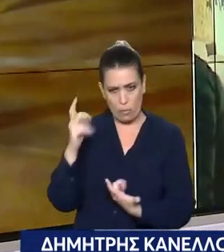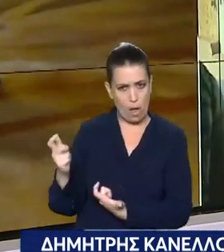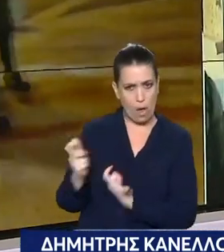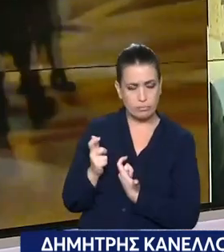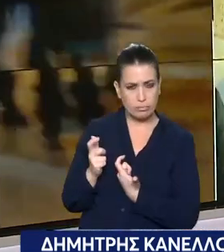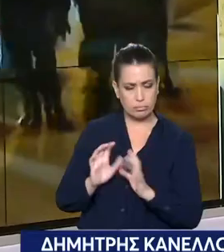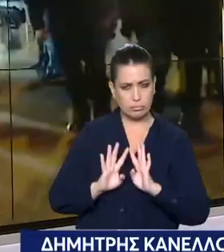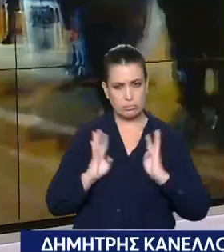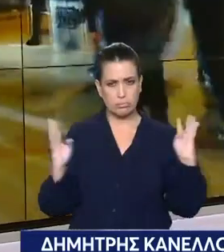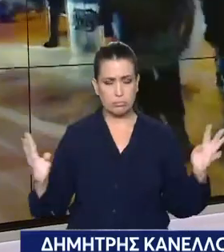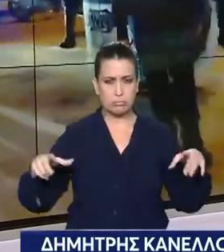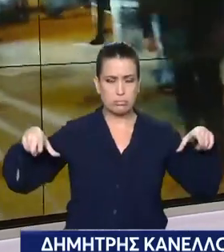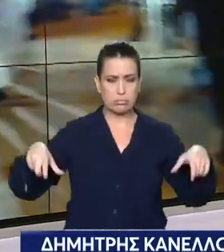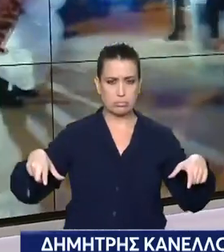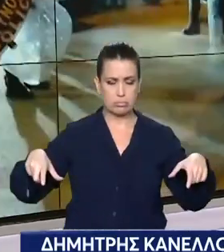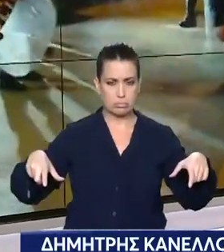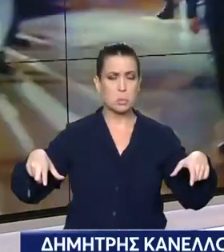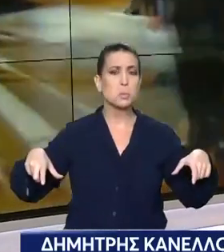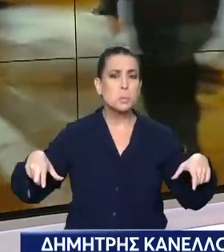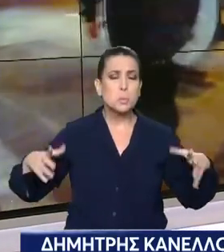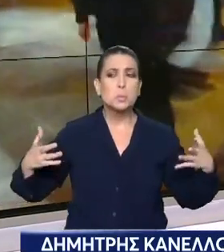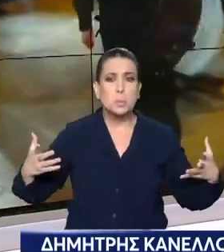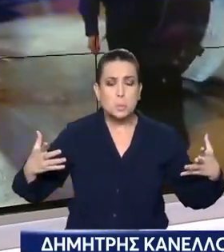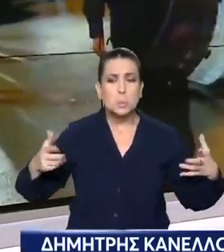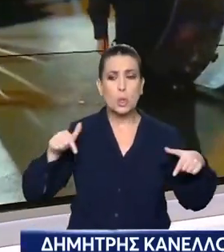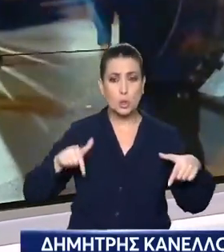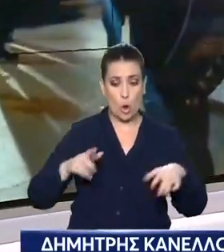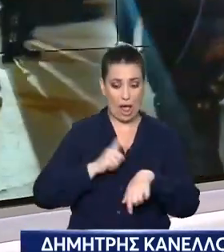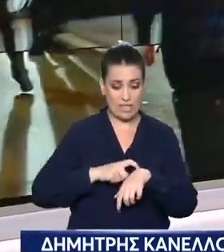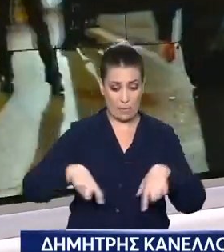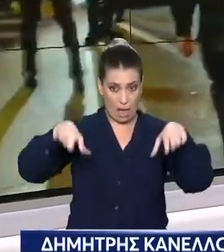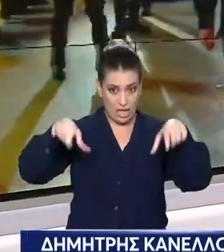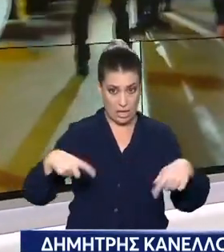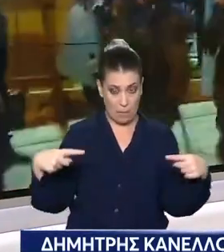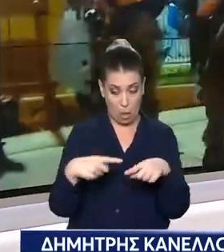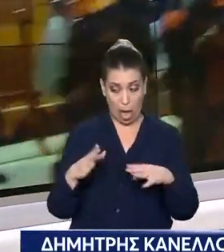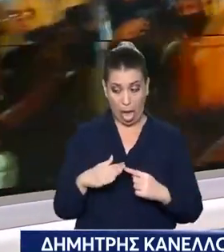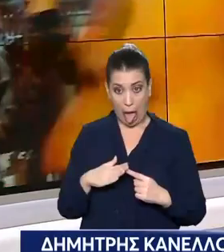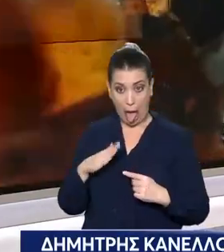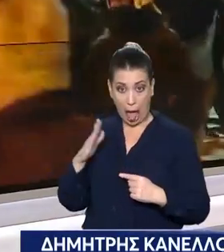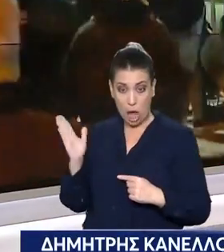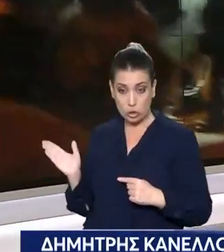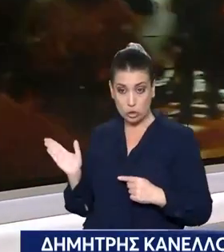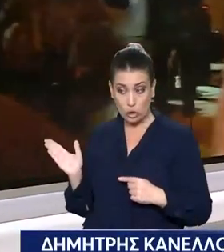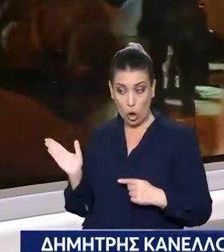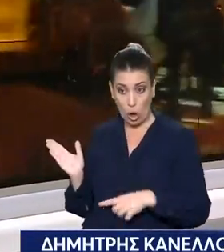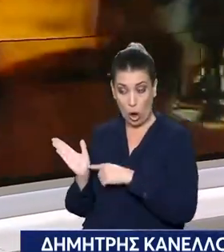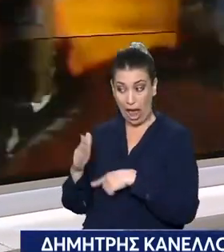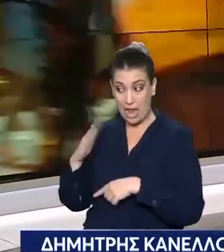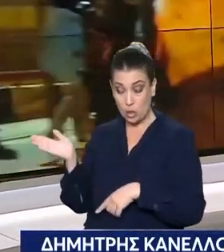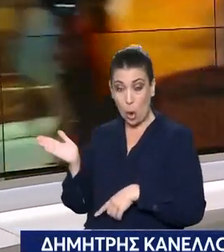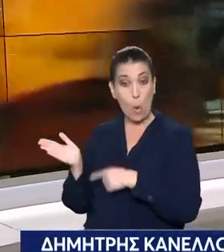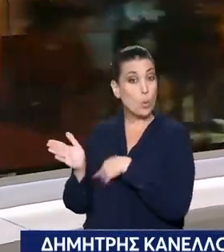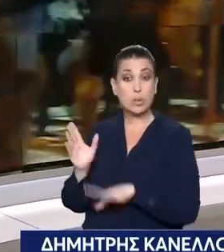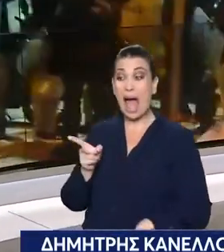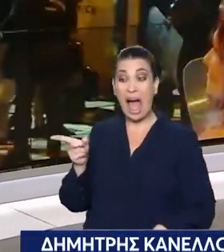ενδεχομένως κάποιος ή κάποιοι οι οποίοι ευρίσκονταν ή ευρίσκοντο εκτός του περιβάλλοντος χώρου του κλειστού γυμναστηρίου του Ρέντι, δεν θα μπορούσαν πουδενή να πλησιάσουν